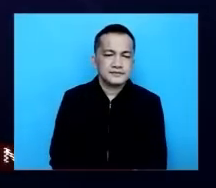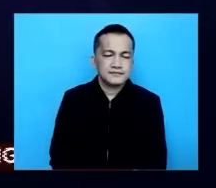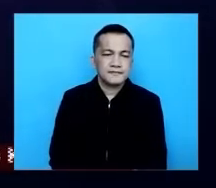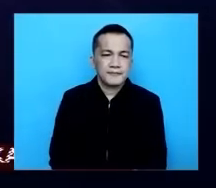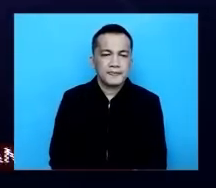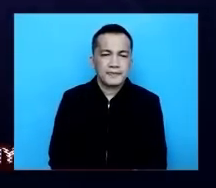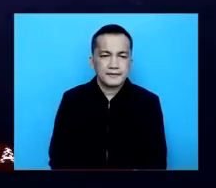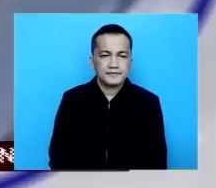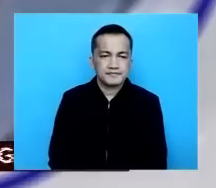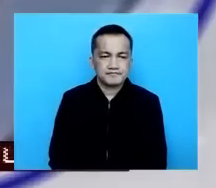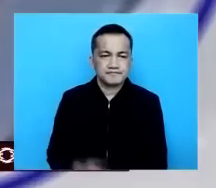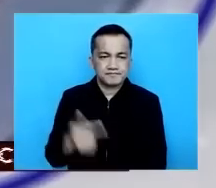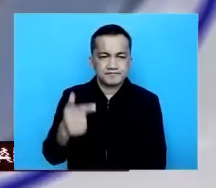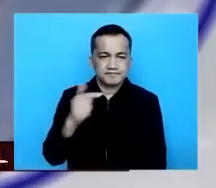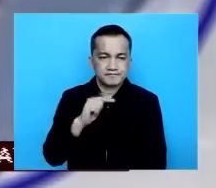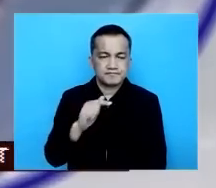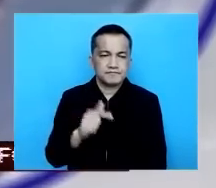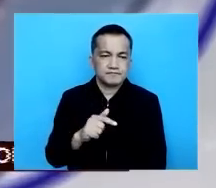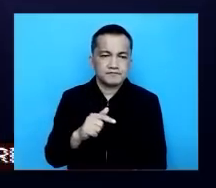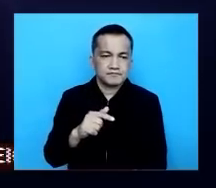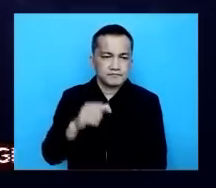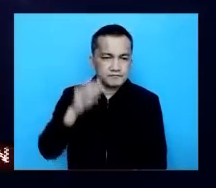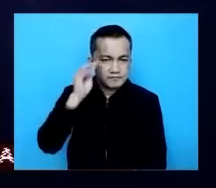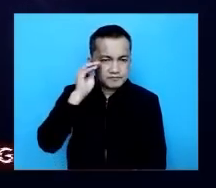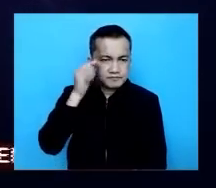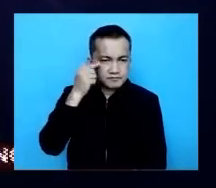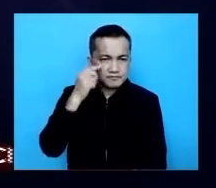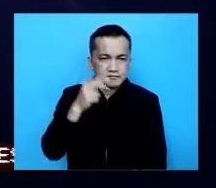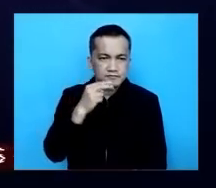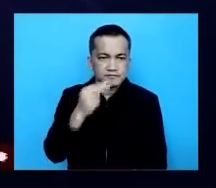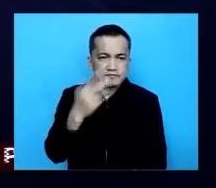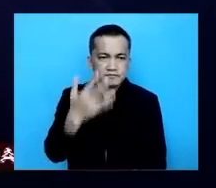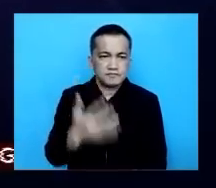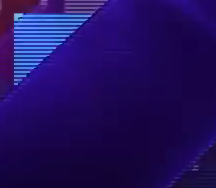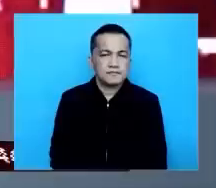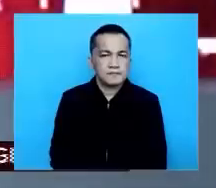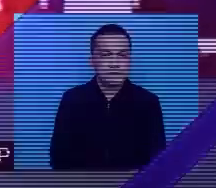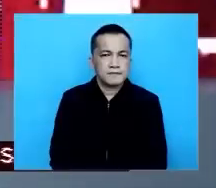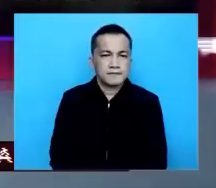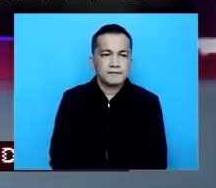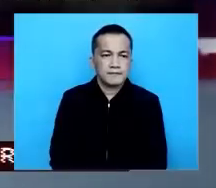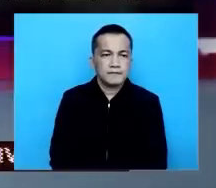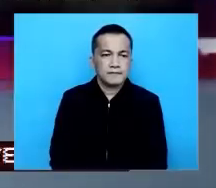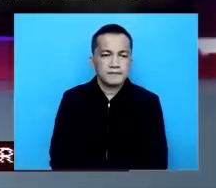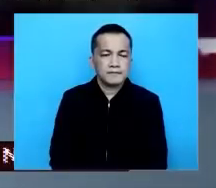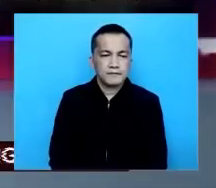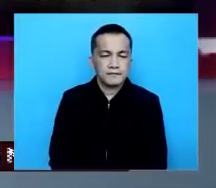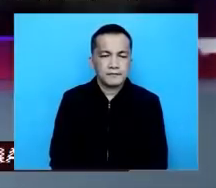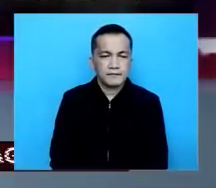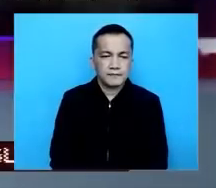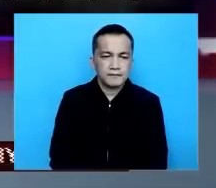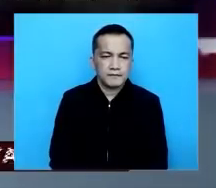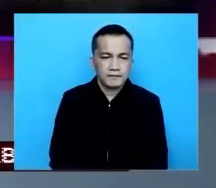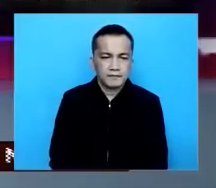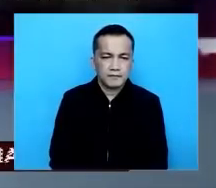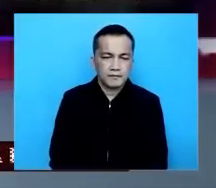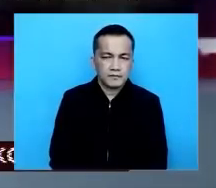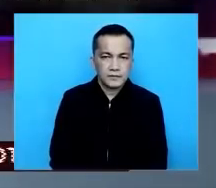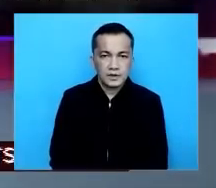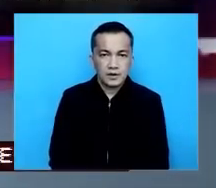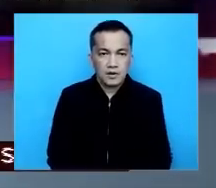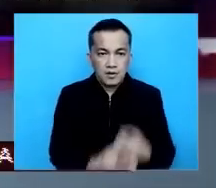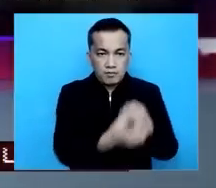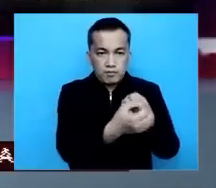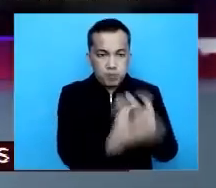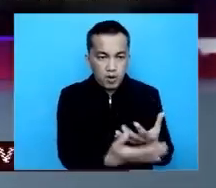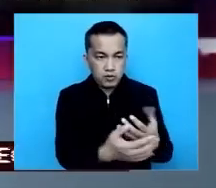Nagbabalita mula sa frontline, Mon Gualvez, News 5. Isang pagsabog ang naganap sa isang